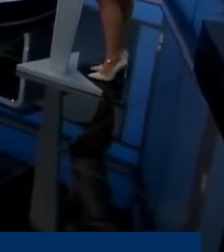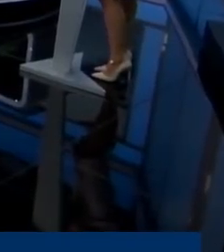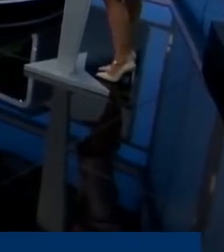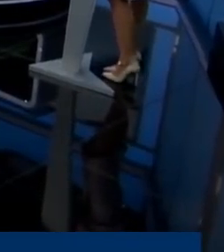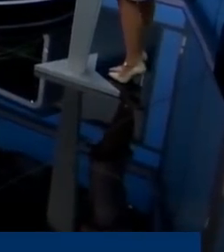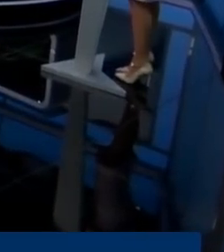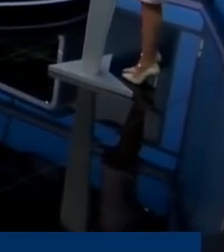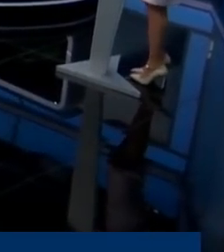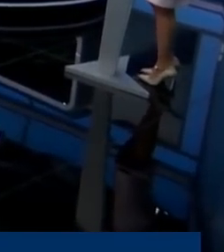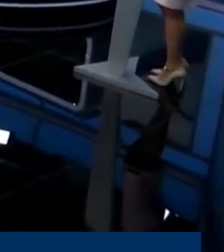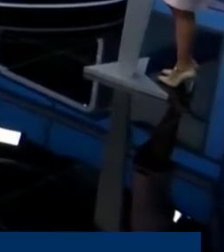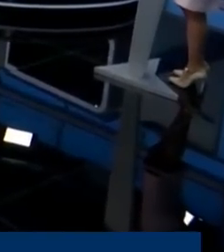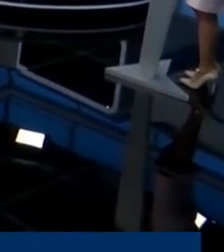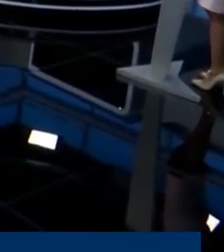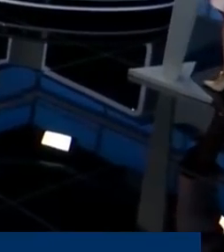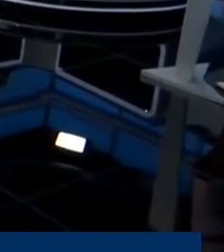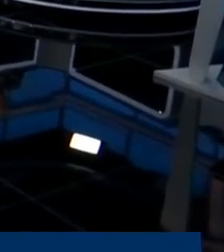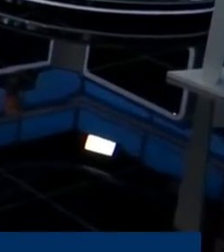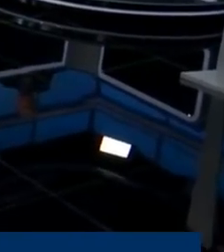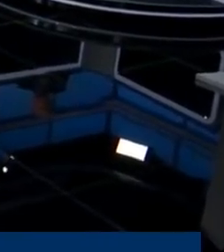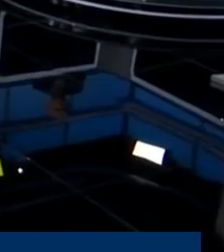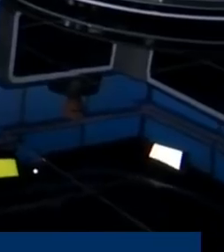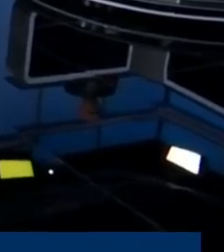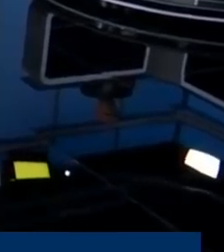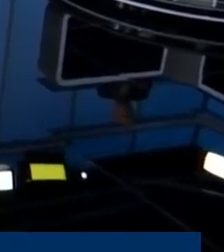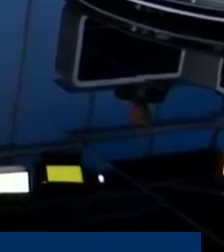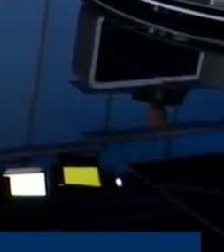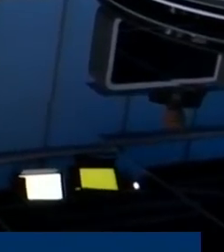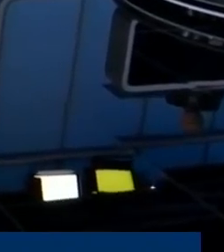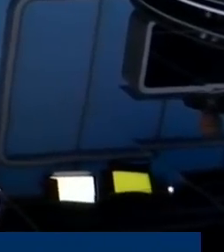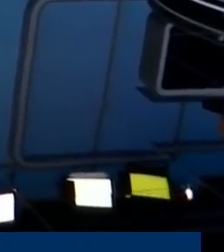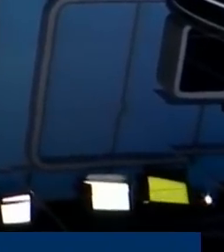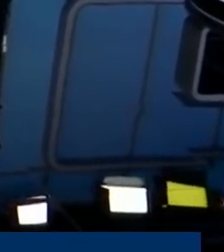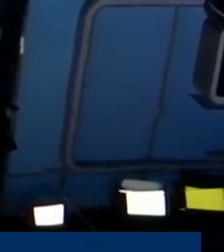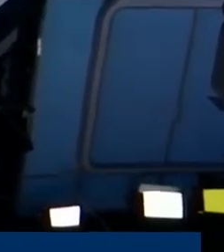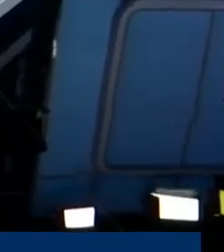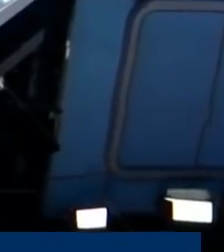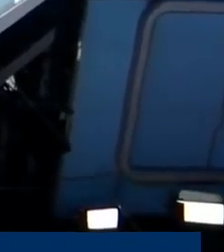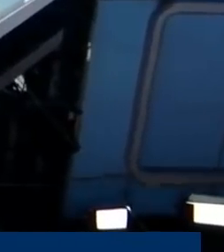бердім. Ал мен құрметті көрермен өздеріңізбен қоштасамын. Зейін қойып тыңдағандарыңызға рахмет. Жақсылықта жолығайық.